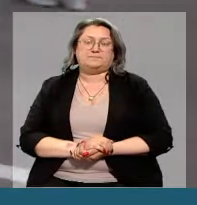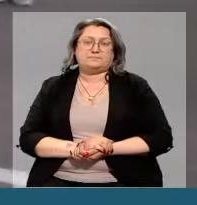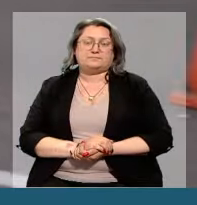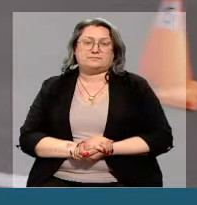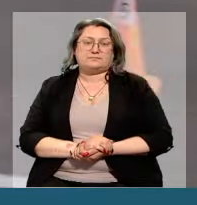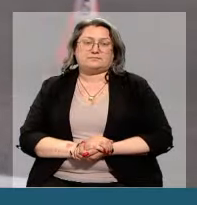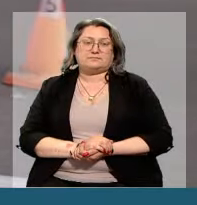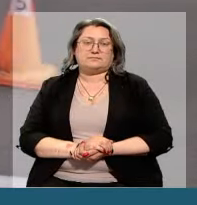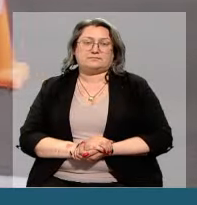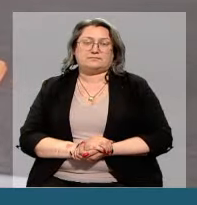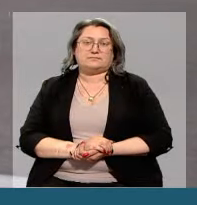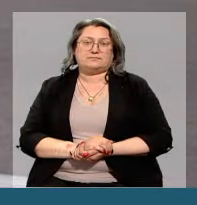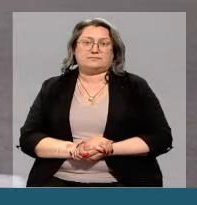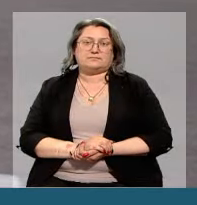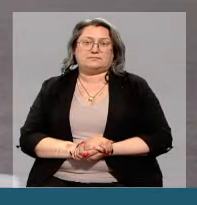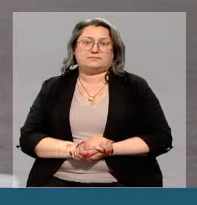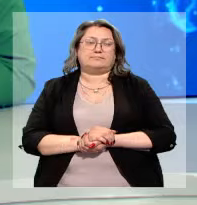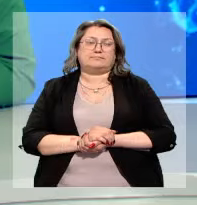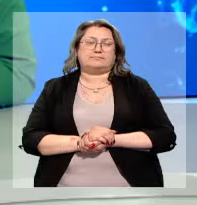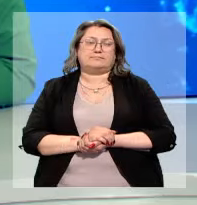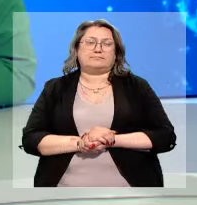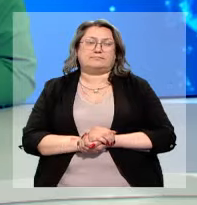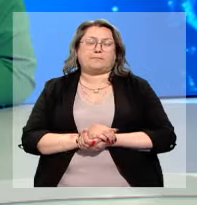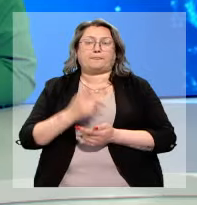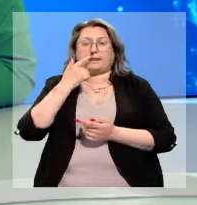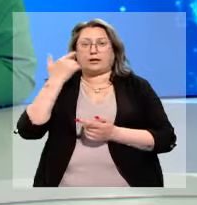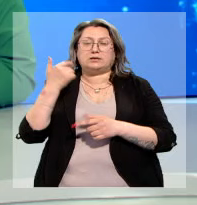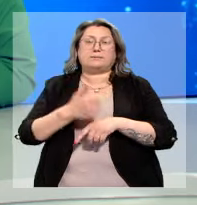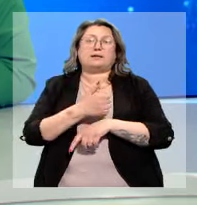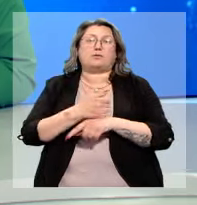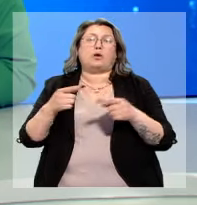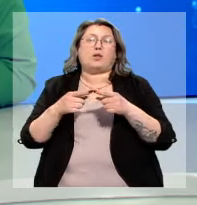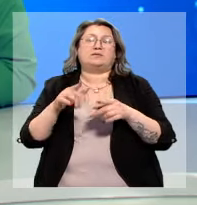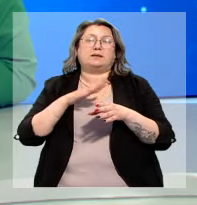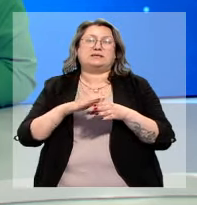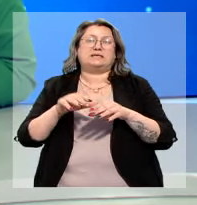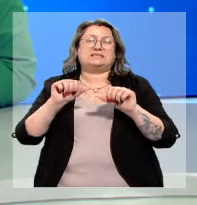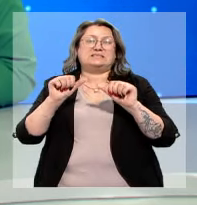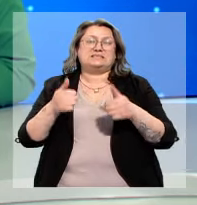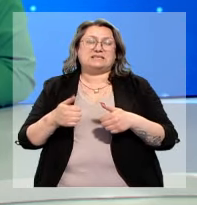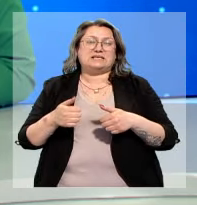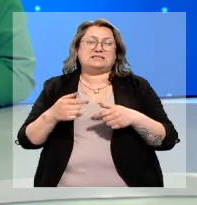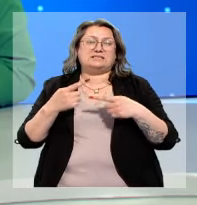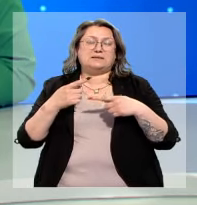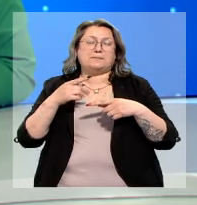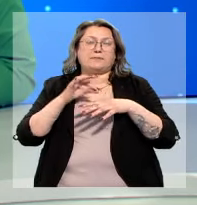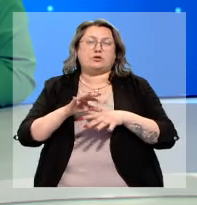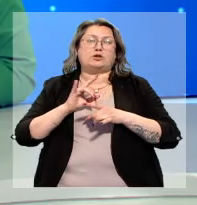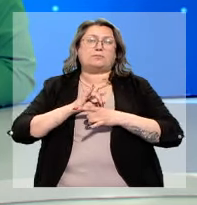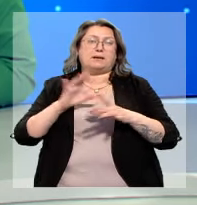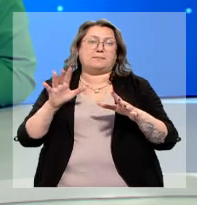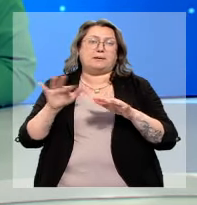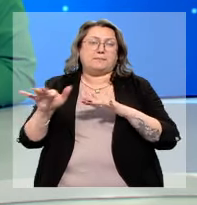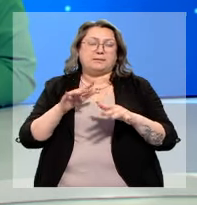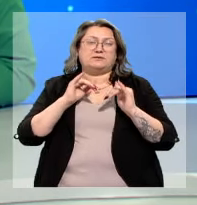Руслан Джабаев, телеканал «Кустанай». Накануне Департамент уголовно-исполнительной системы провел торжественное